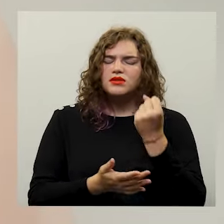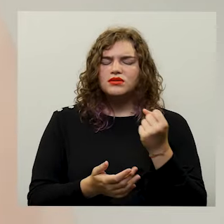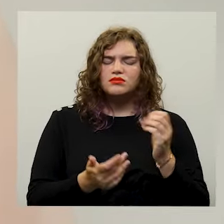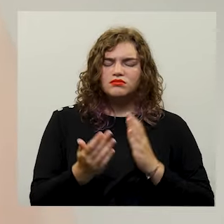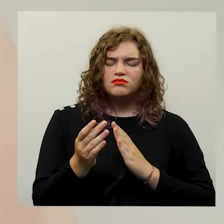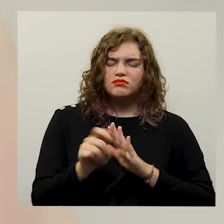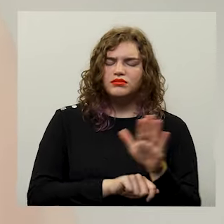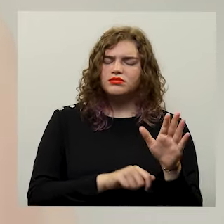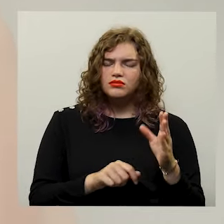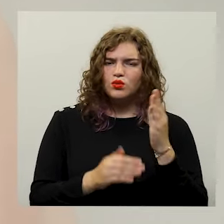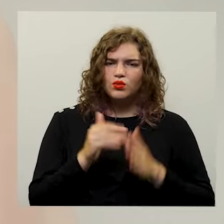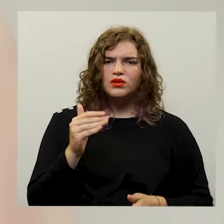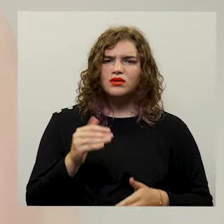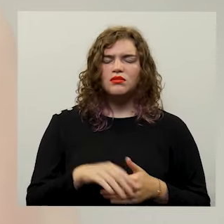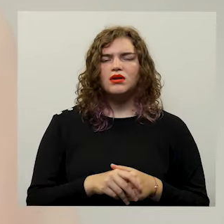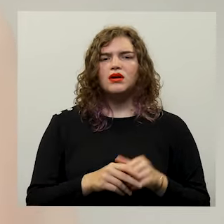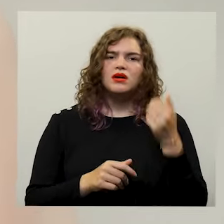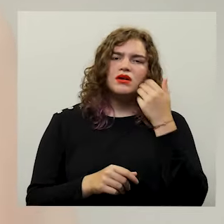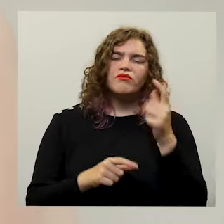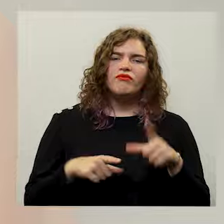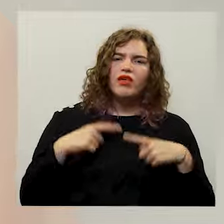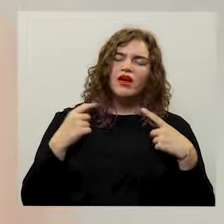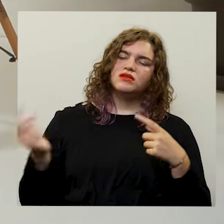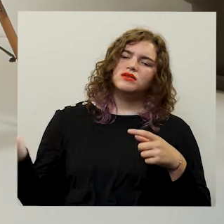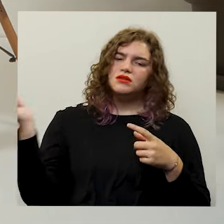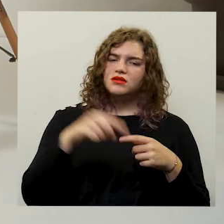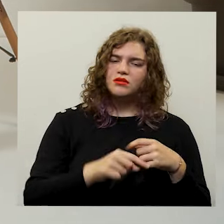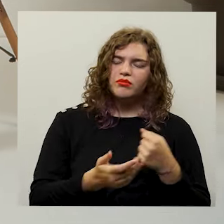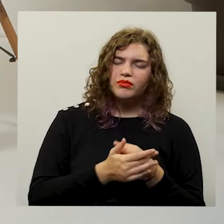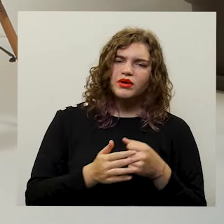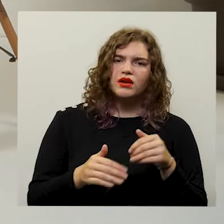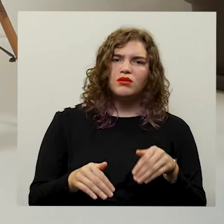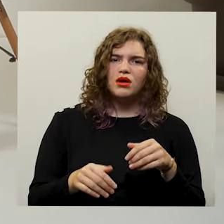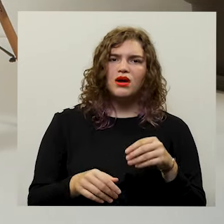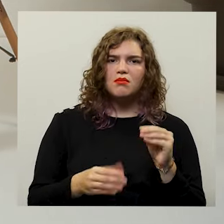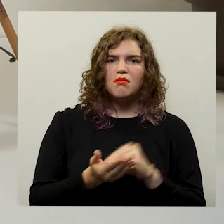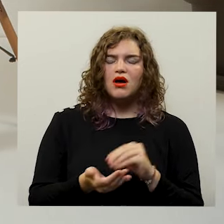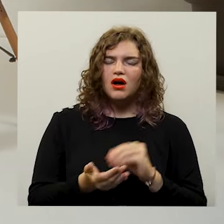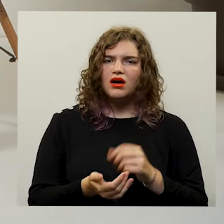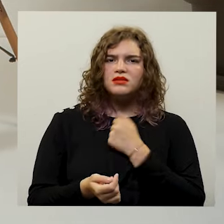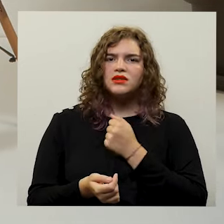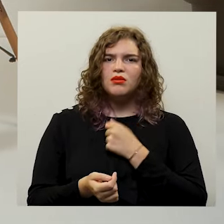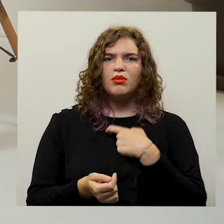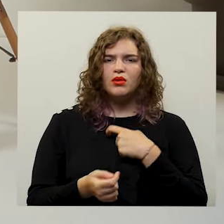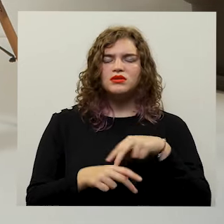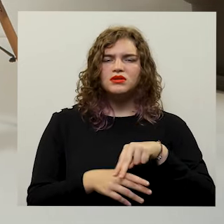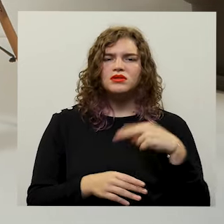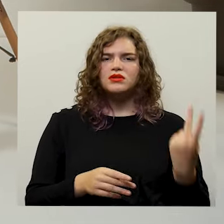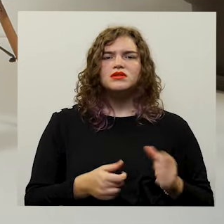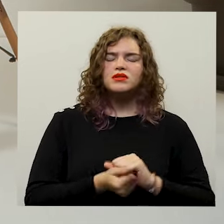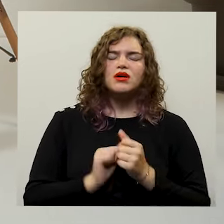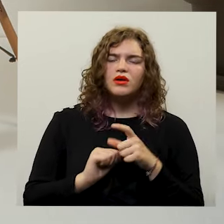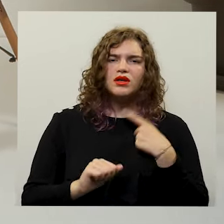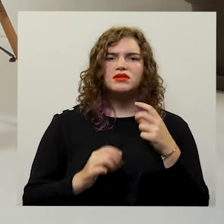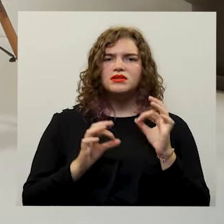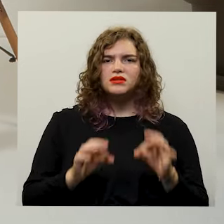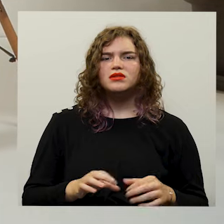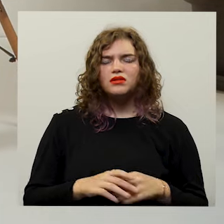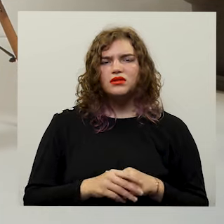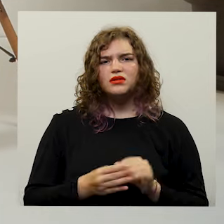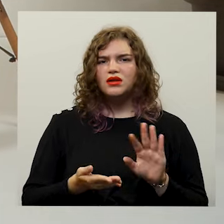finală. Și cum era viața noastră de atunci încolo? Te mai tem, Daniel, că ai mai putea să mai cazi? Sau e sigur în mâna Domnului?